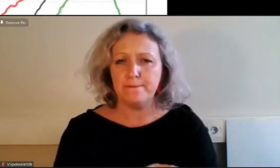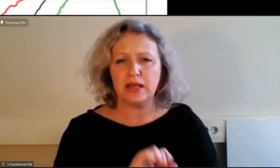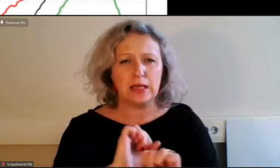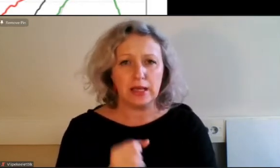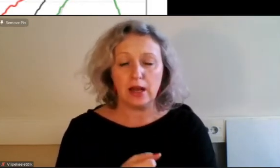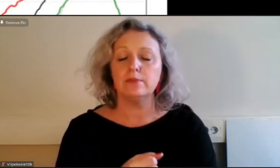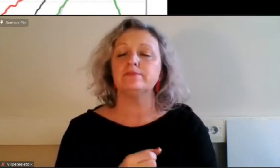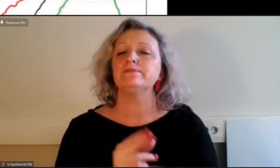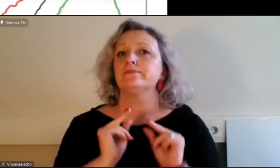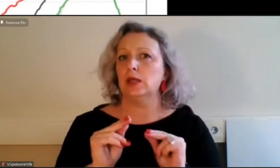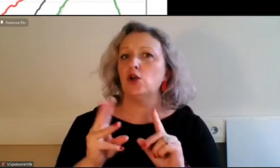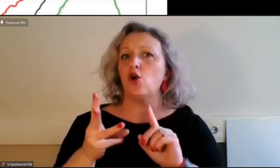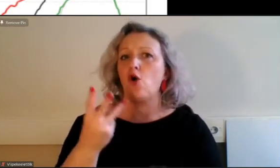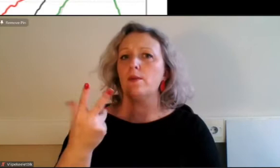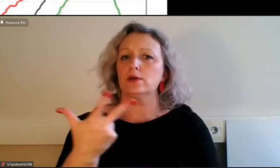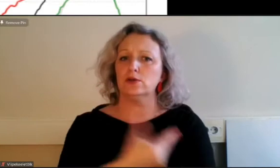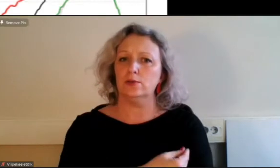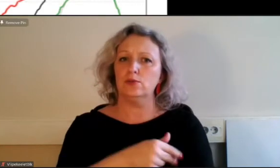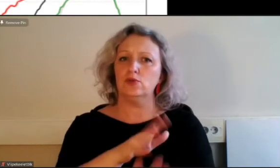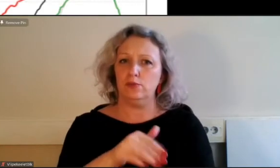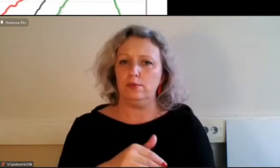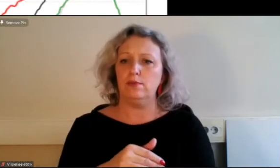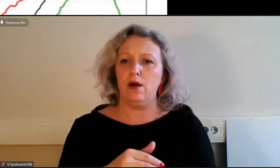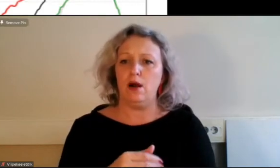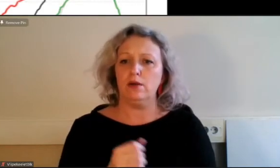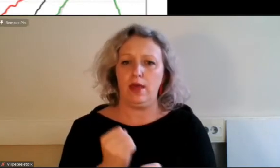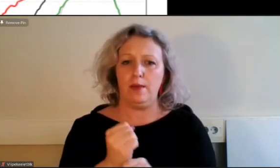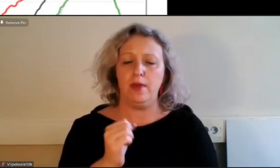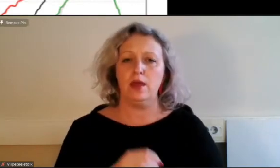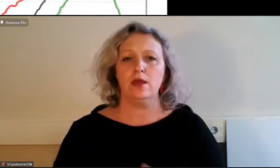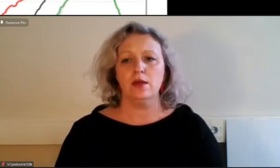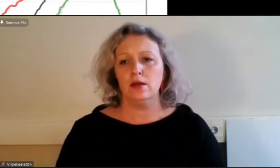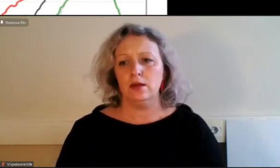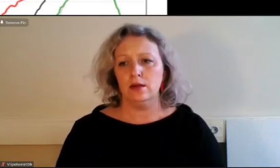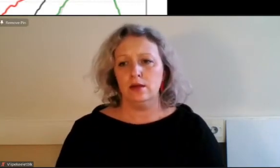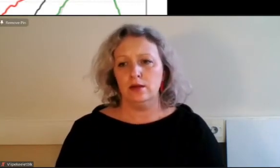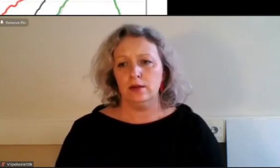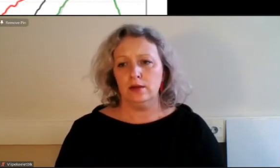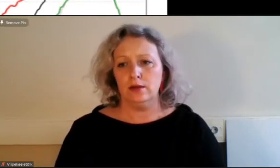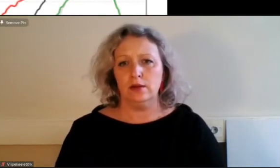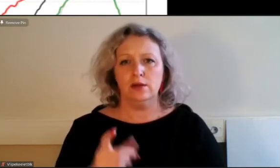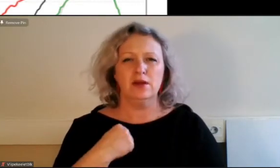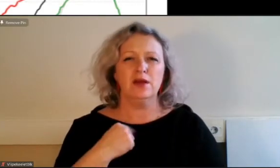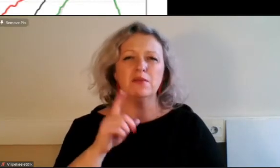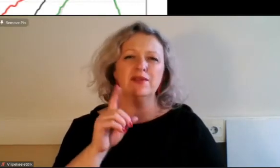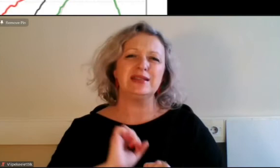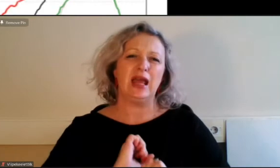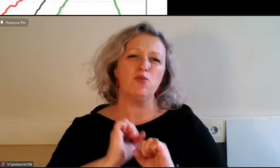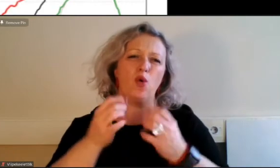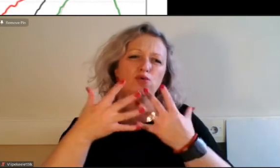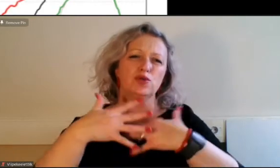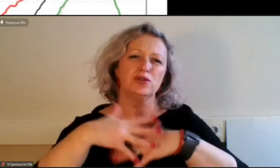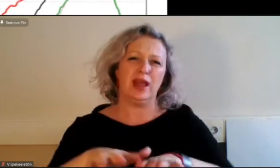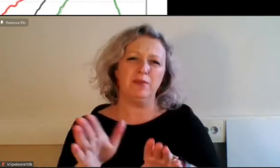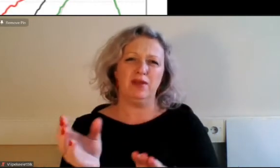põdenud varem läbi ja kes on teist korda nakatunud. Ja see väike lillajoon siin on see, kes on koroonat juba